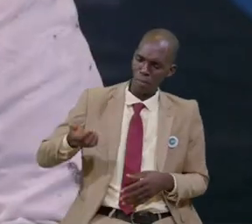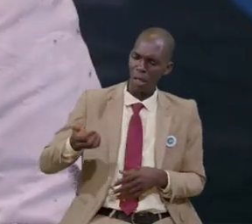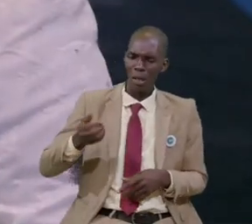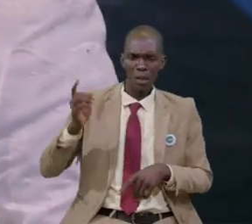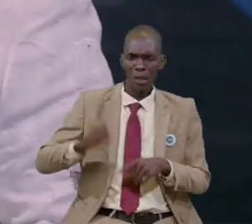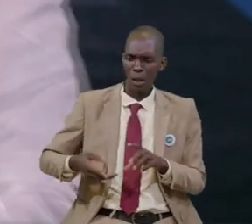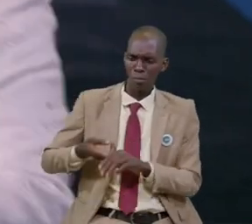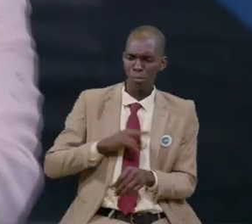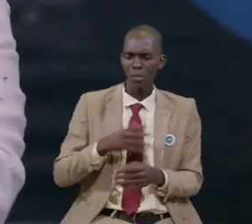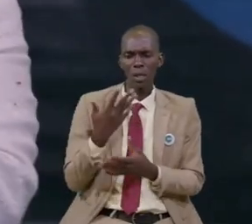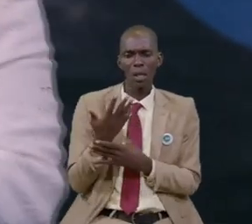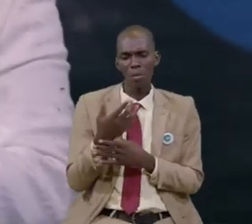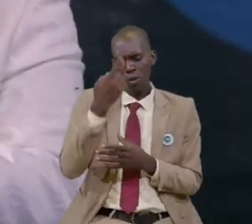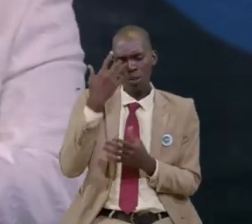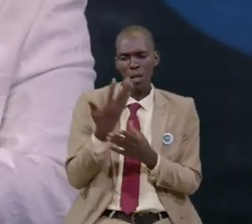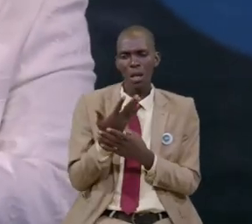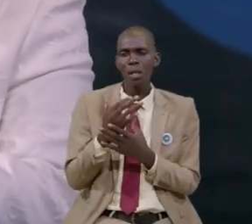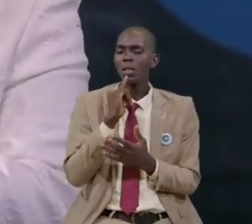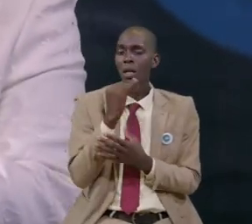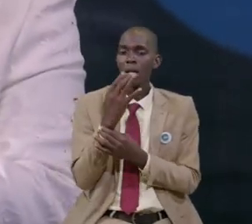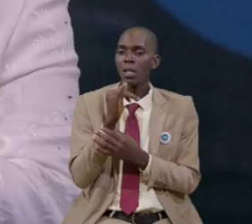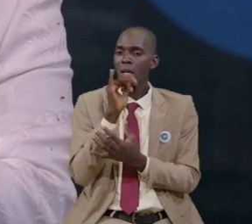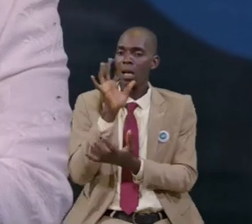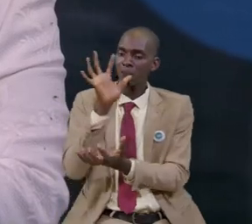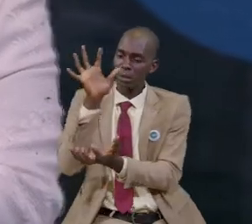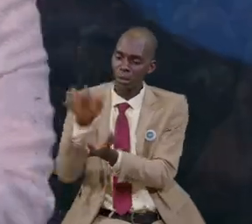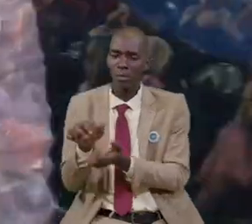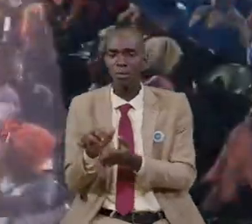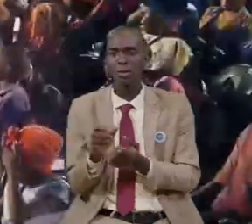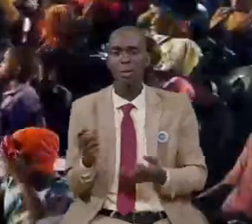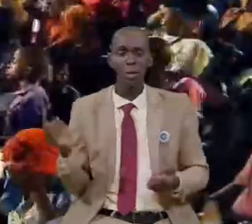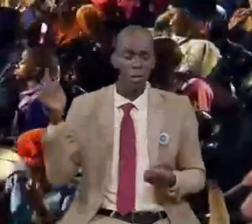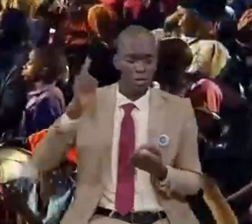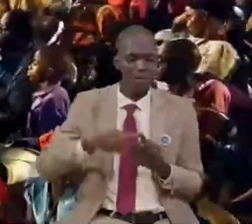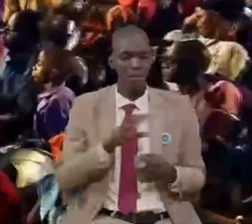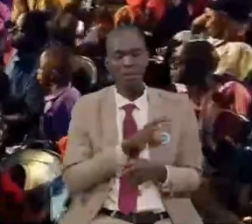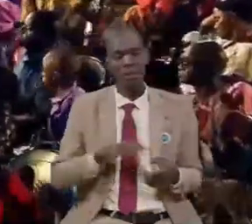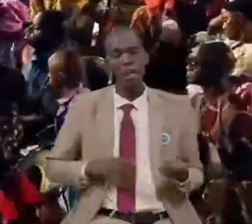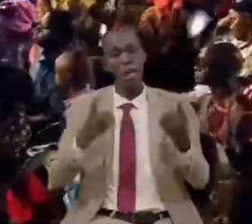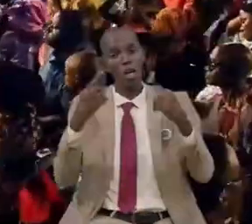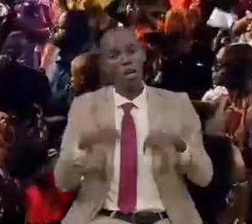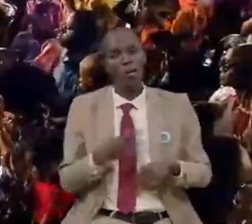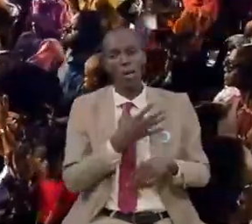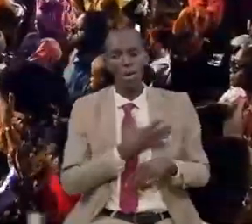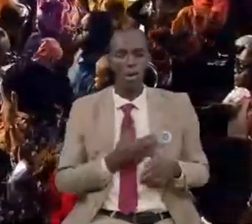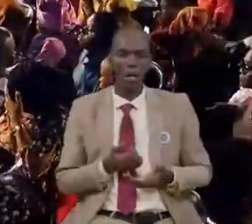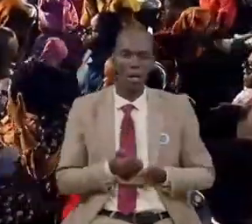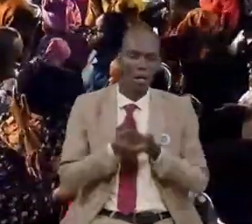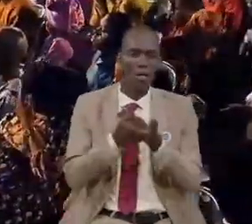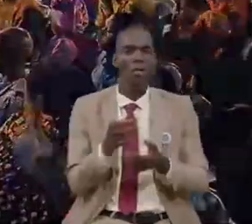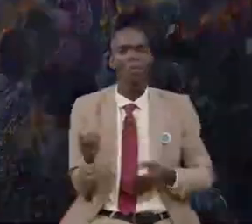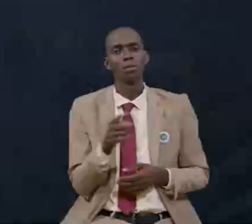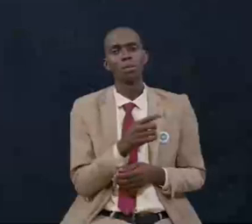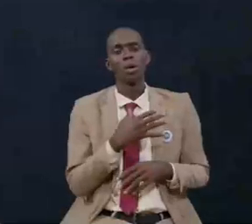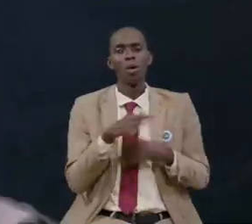mains, mais ils sont pris au piège jusqu'à ce que Christ vienne. Alors, jusqu'à ce qu'il vienne